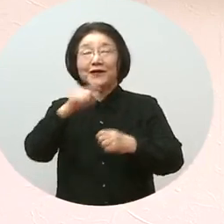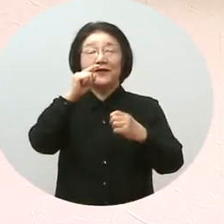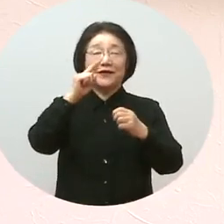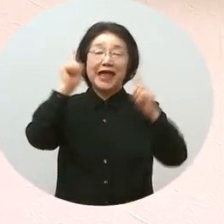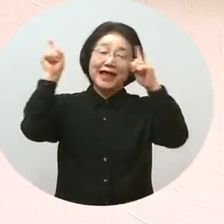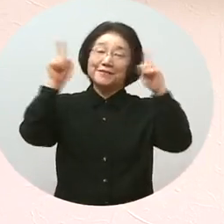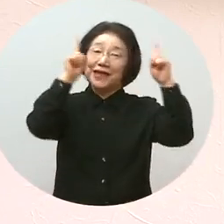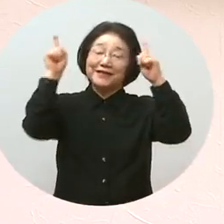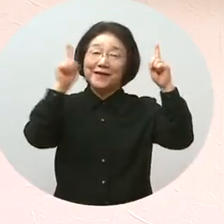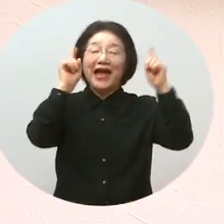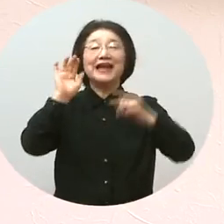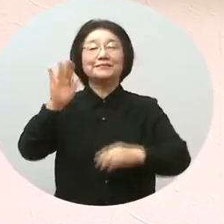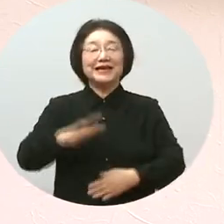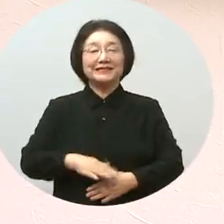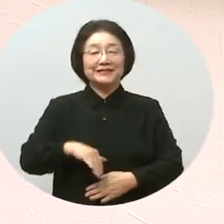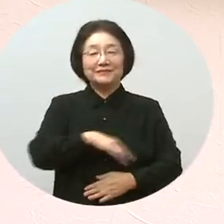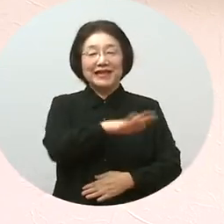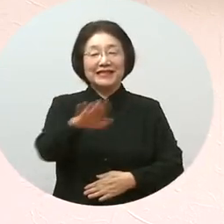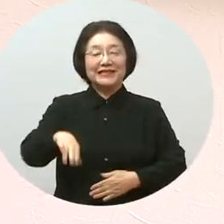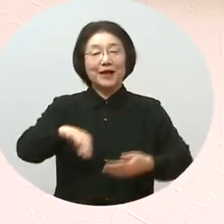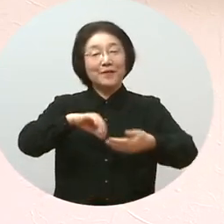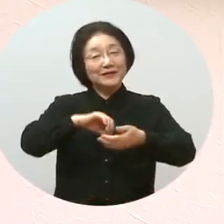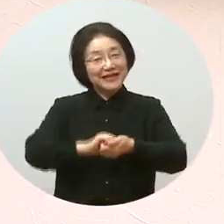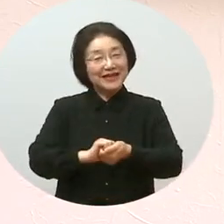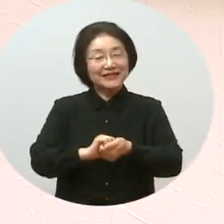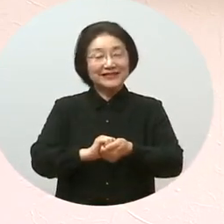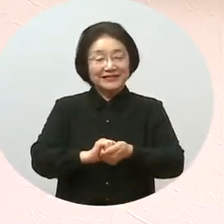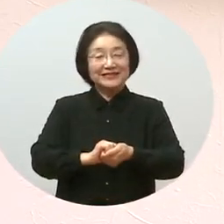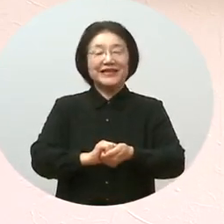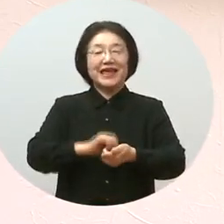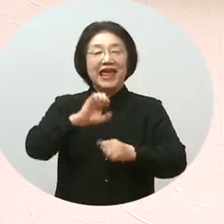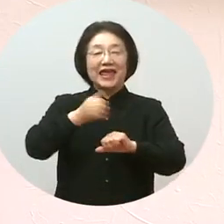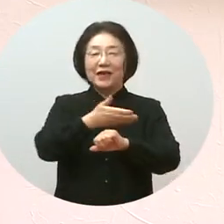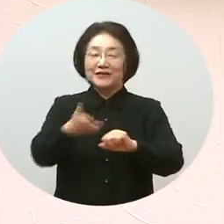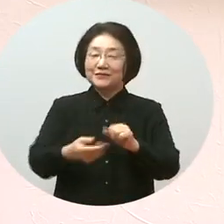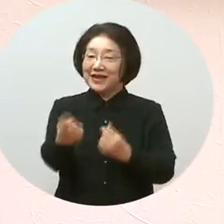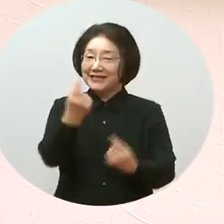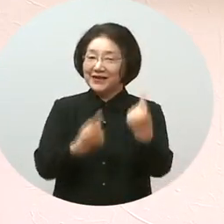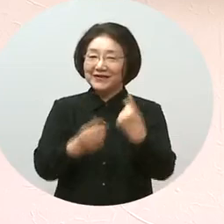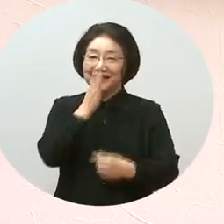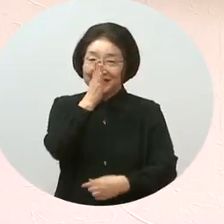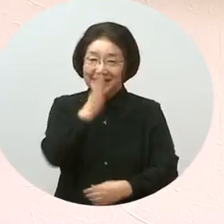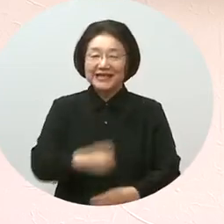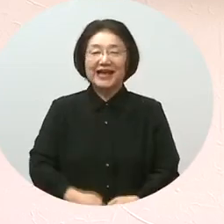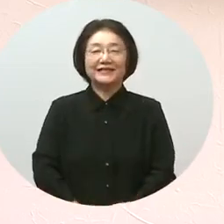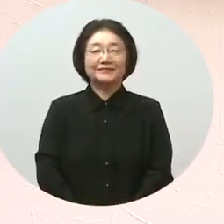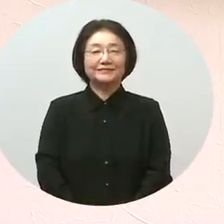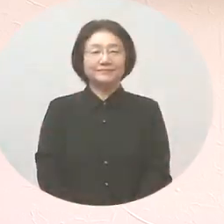。皆さんもぜひイベント目白押しの春の江ノ島をお楽しみください。